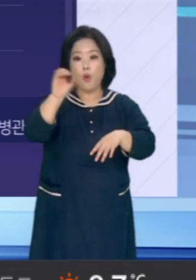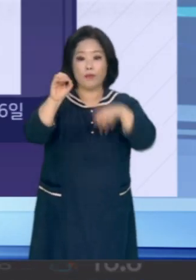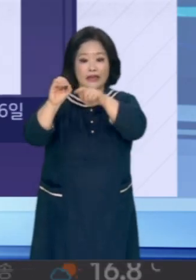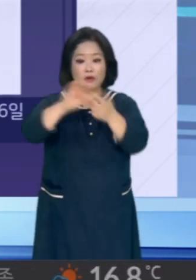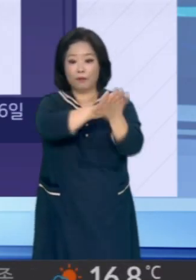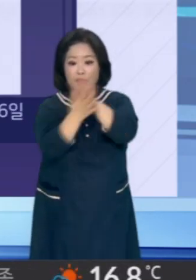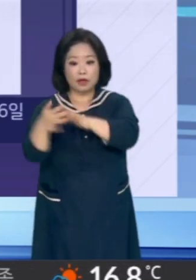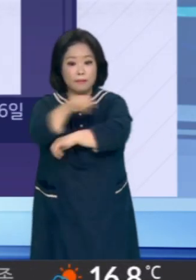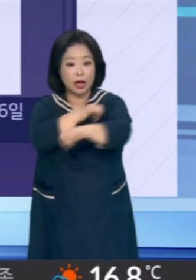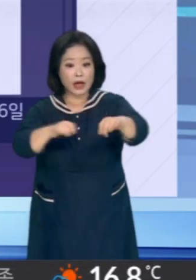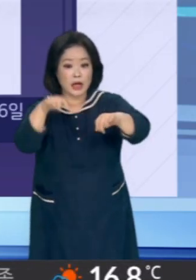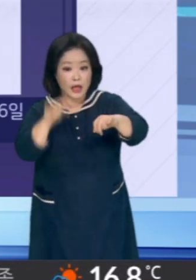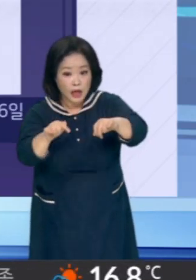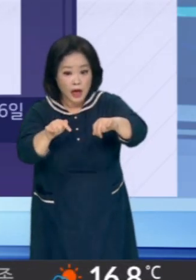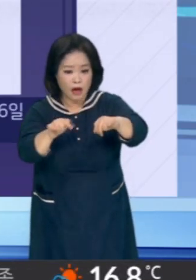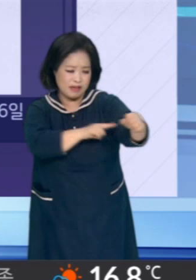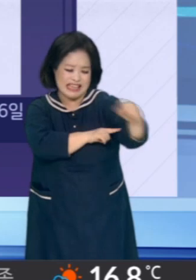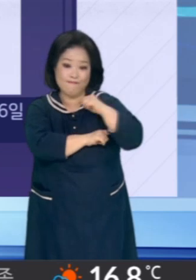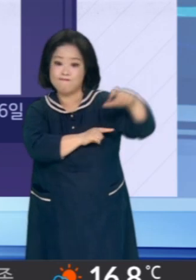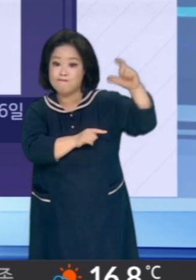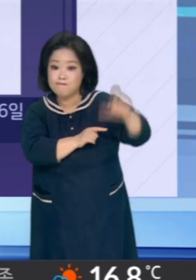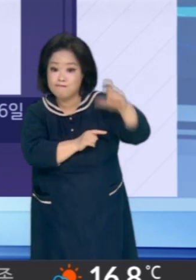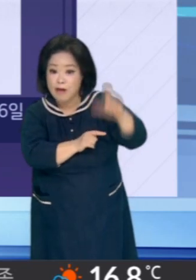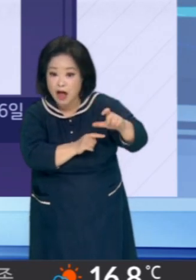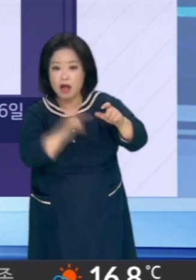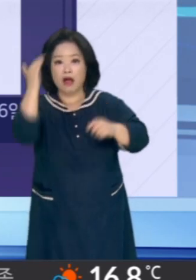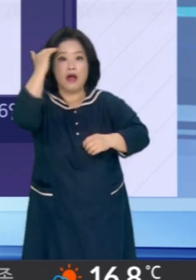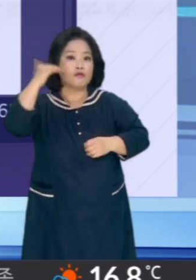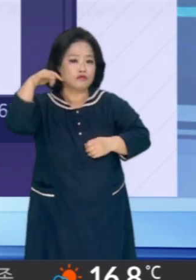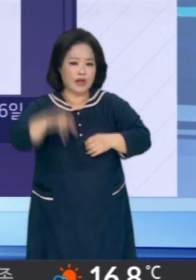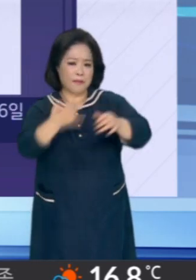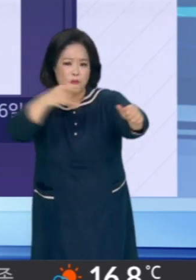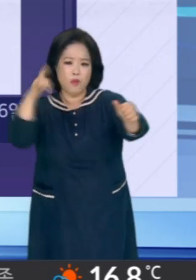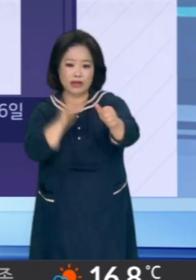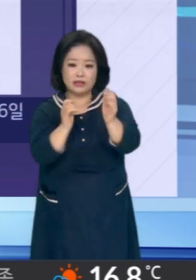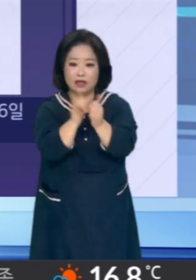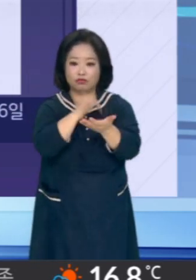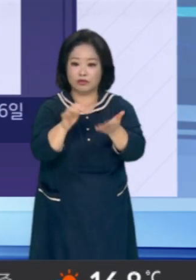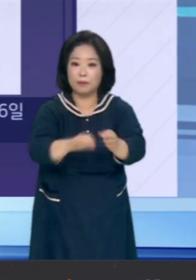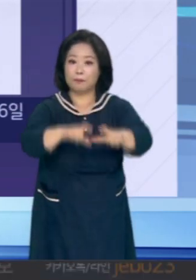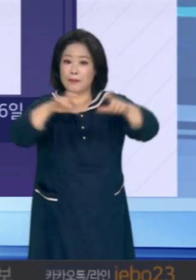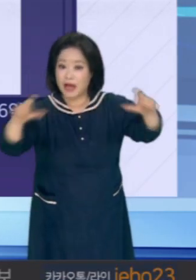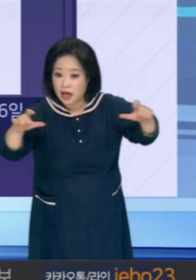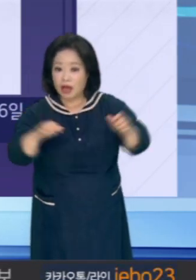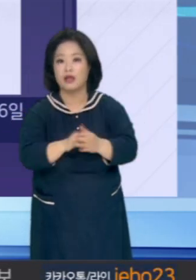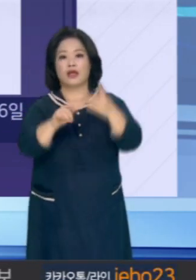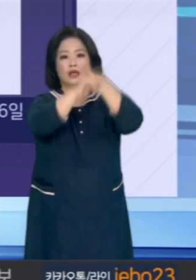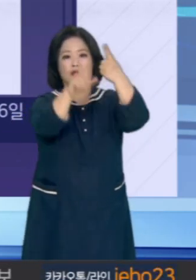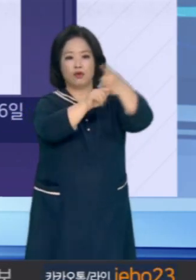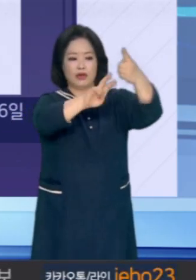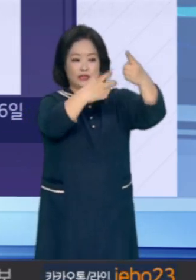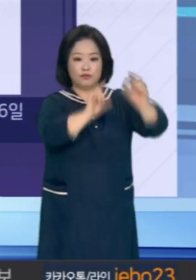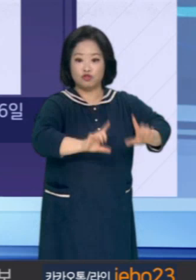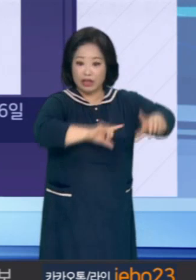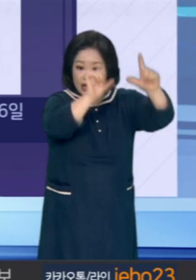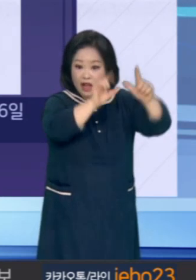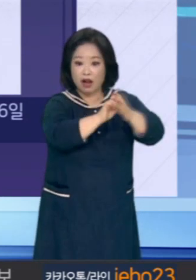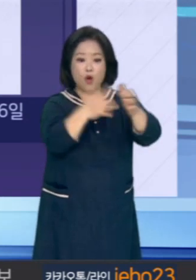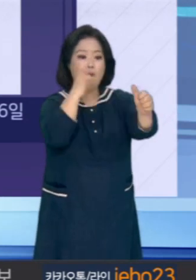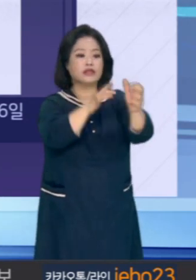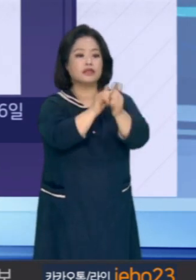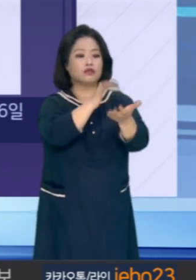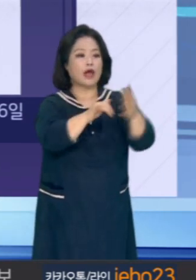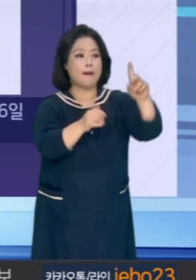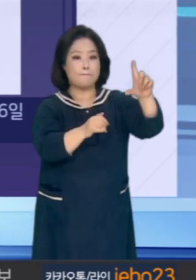자, 오미크론 변이가 우세종이 된 이후 국내 확진자 수는 가파른 확산세를 보이고 있는데요. 자, 지난 1월 26일 처음